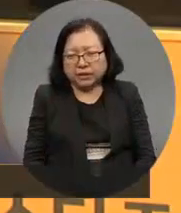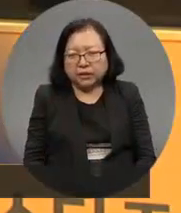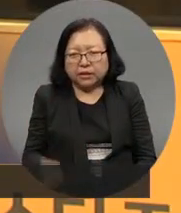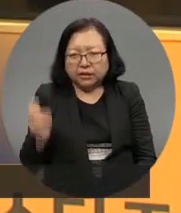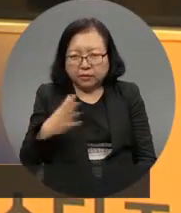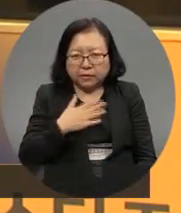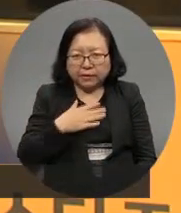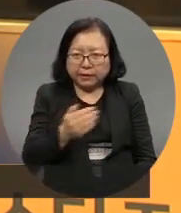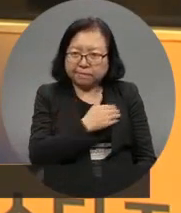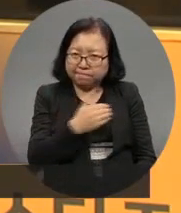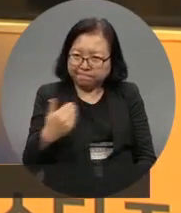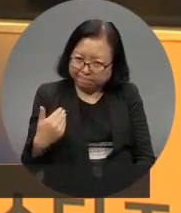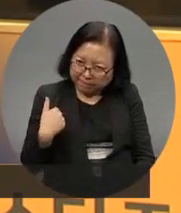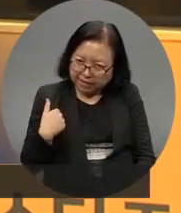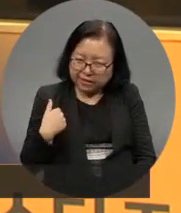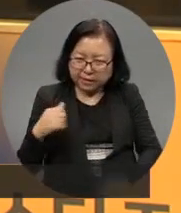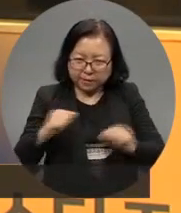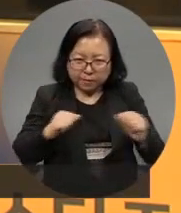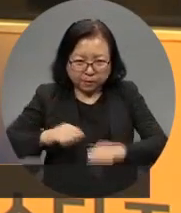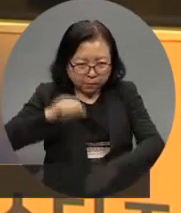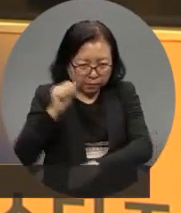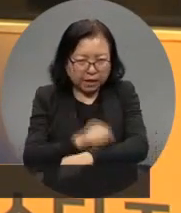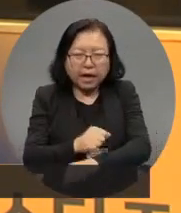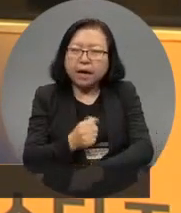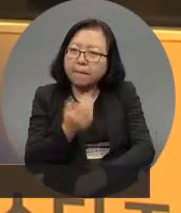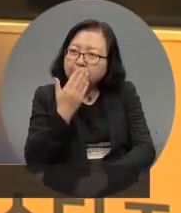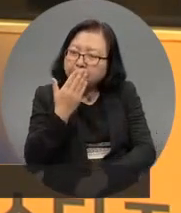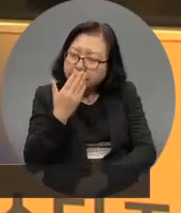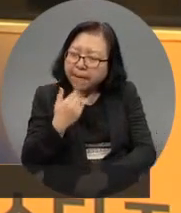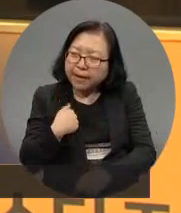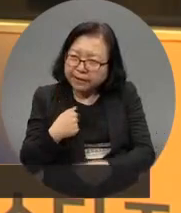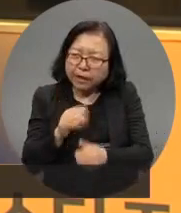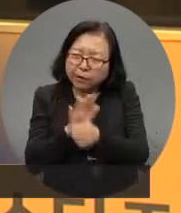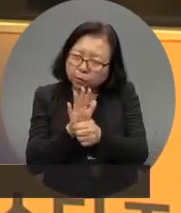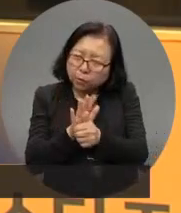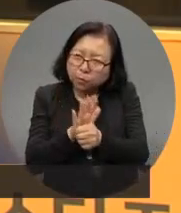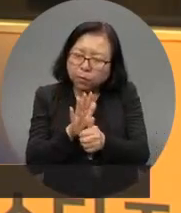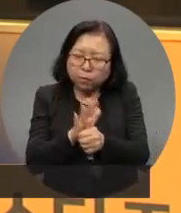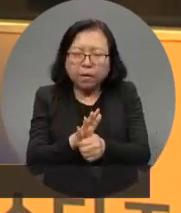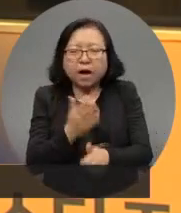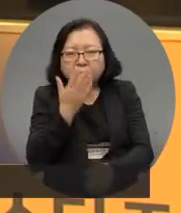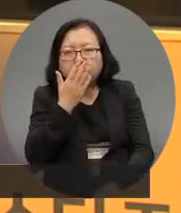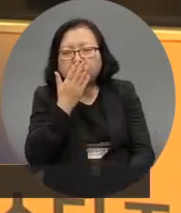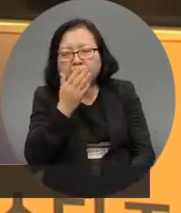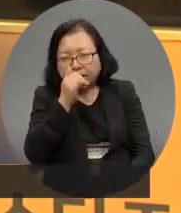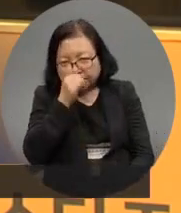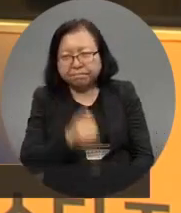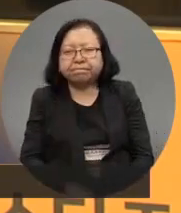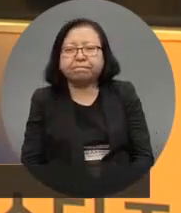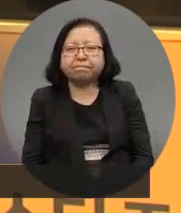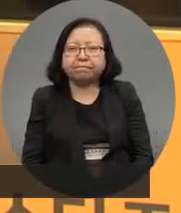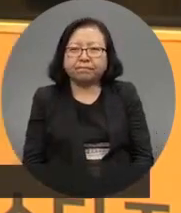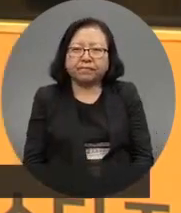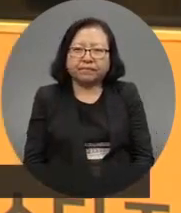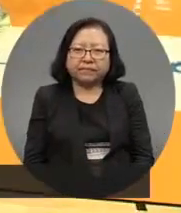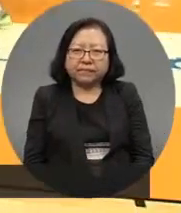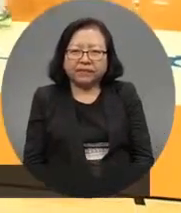자신 있게 뭔가 팀에 기여를 할 수 있는 건 또 궂은 일이나 뭐 허슬 플레이 이런 거 뭐 에너지 있는 이런.